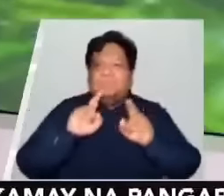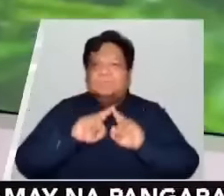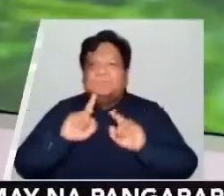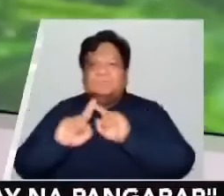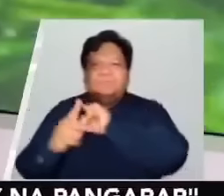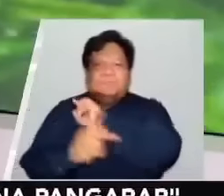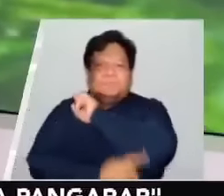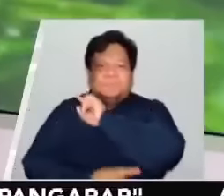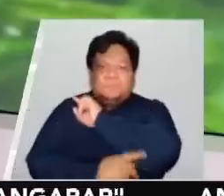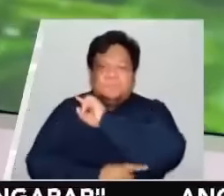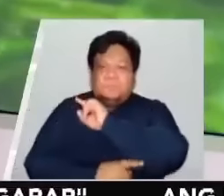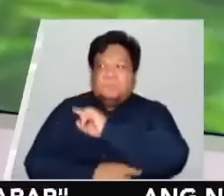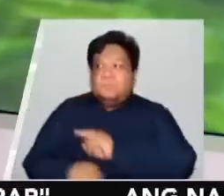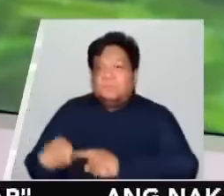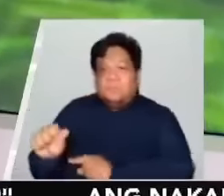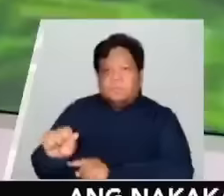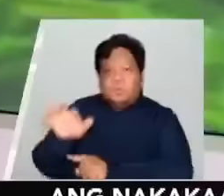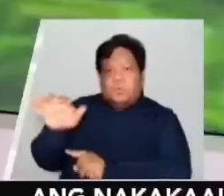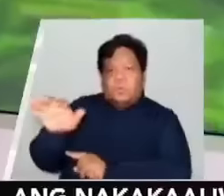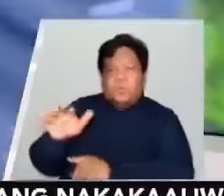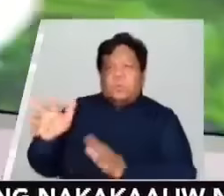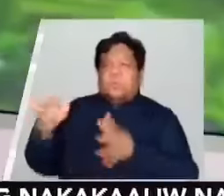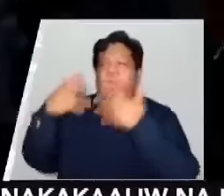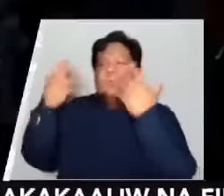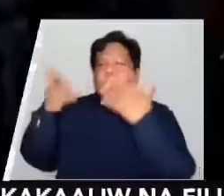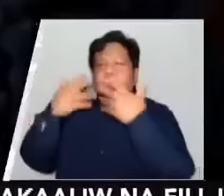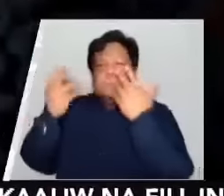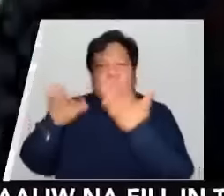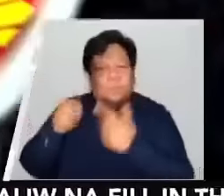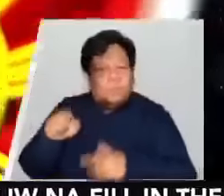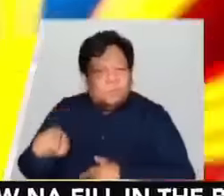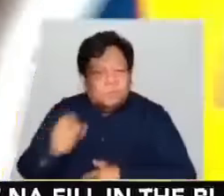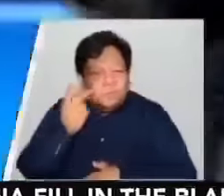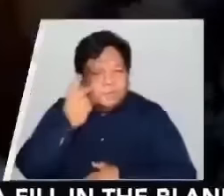Antipolo. Tunghaya natin sa report ni Ian Cruz.